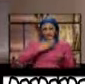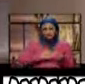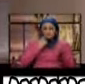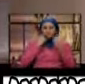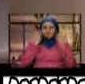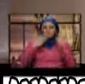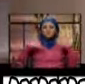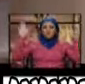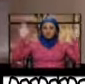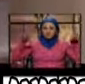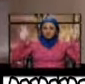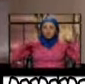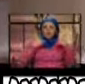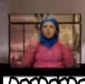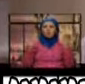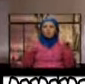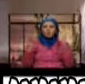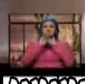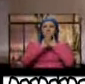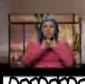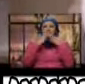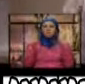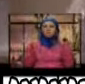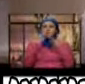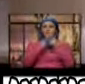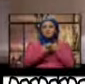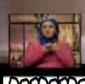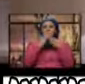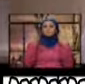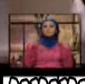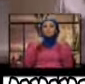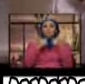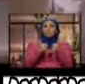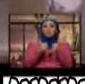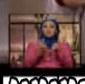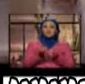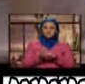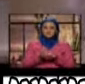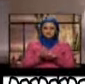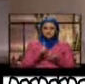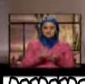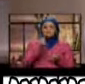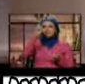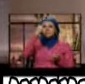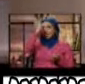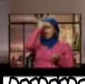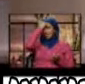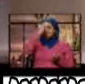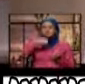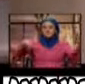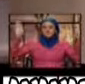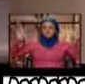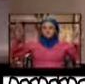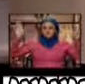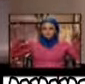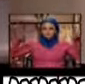اليوم يا رب سلم يا رب سلم، حتى تاتي النار لها 70,000 زمام يجره 70,000 ملك،